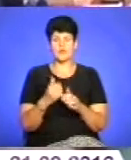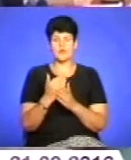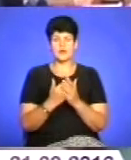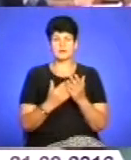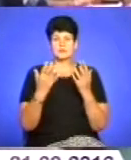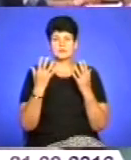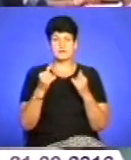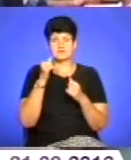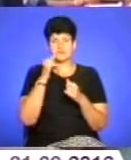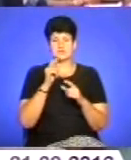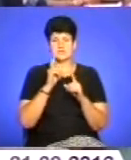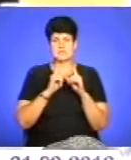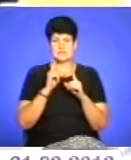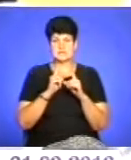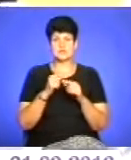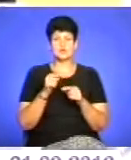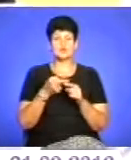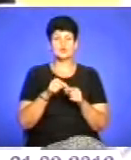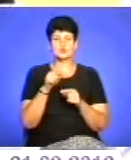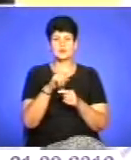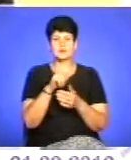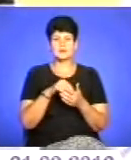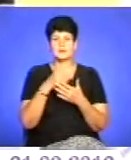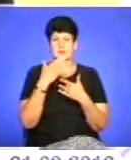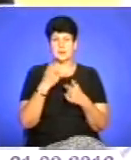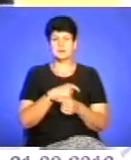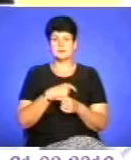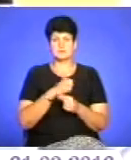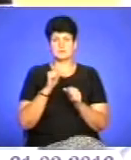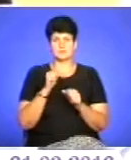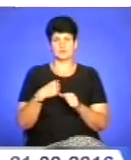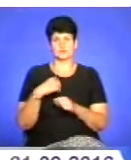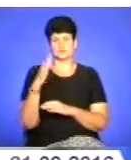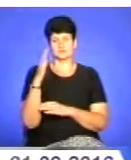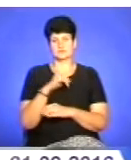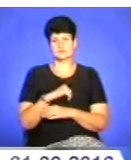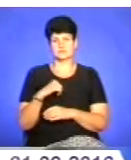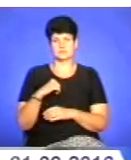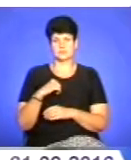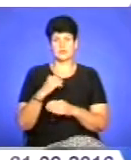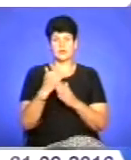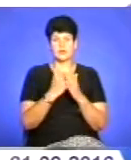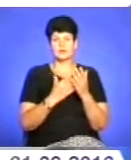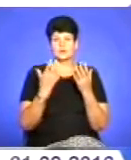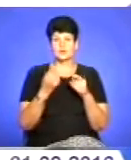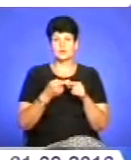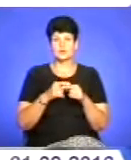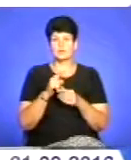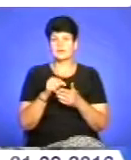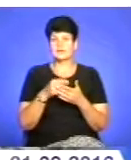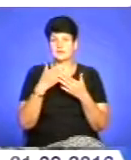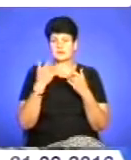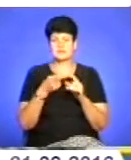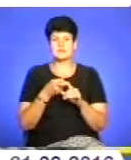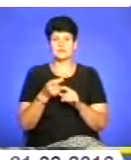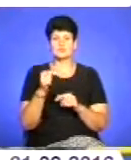завтрашньої сесії цього питання немає, але депутати можуть внести його з голосу. Порядку денного цього питання немає. І в зв'язку